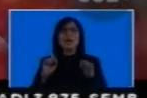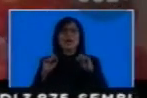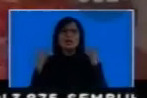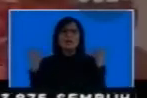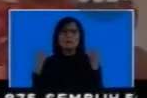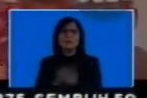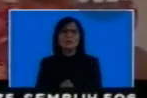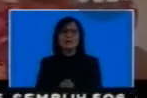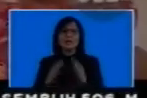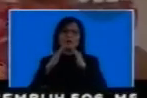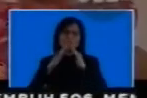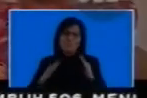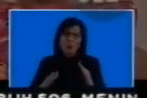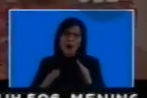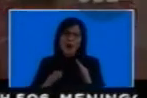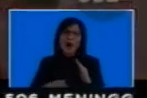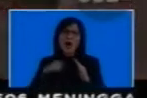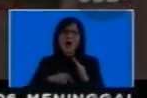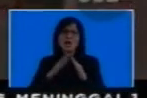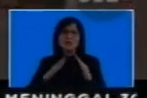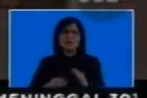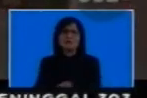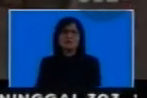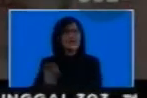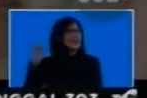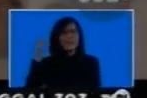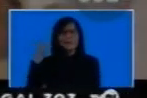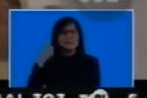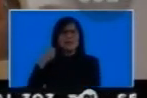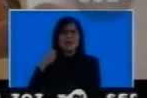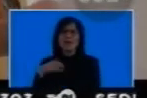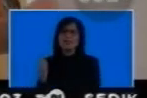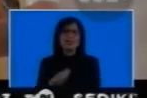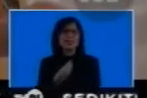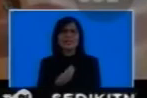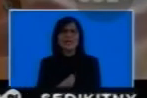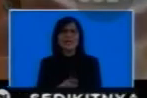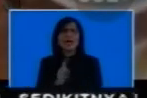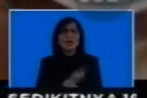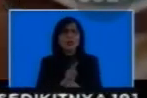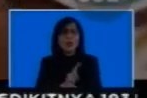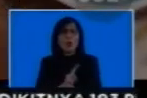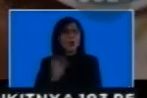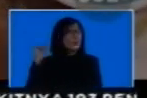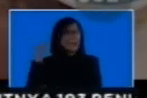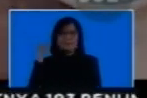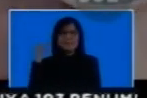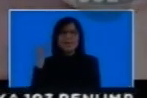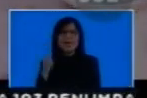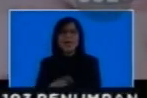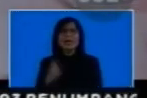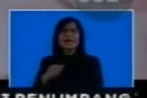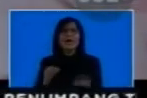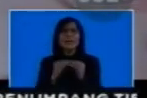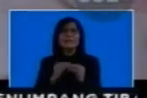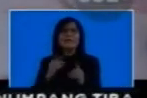Selama libur kita terkurung terus di rumah, terus tidak bisa kemana-mana. Ke kios pun tidak bisa.